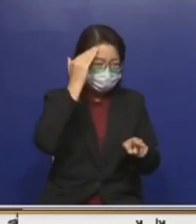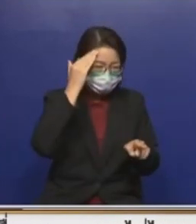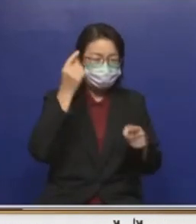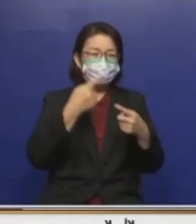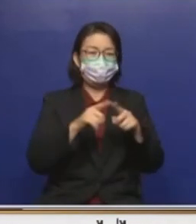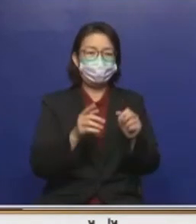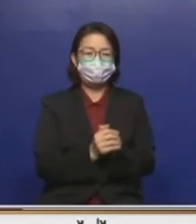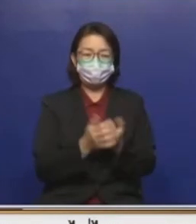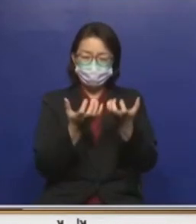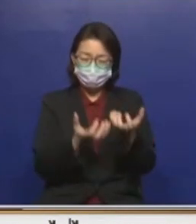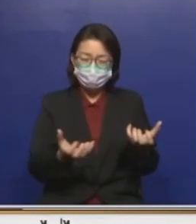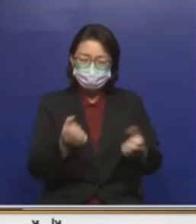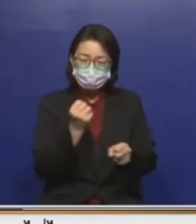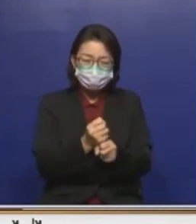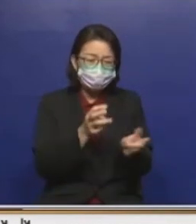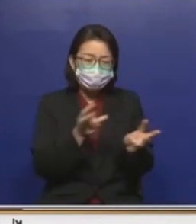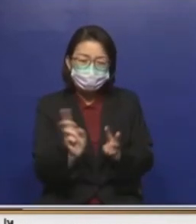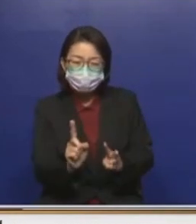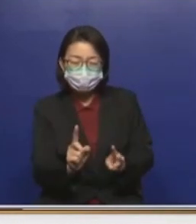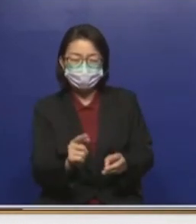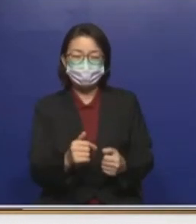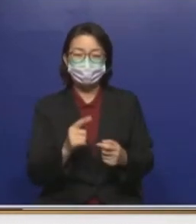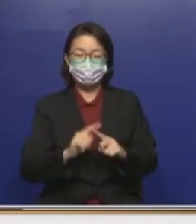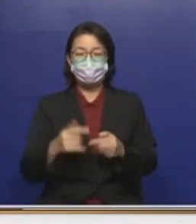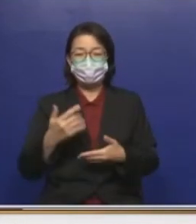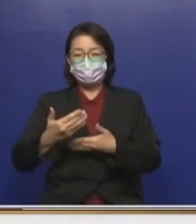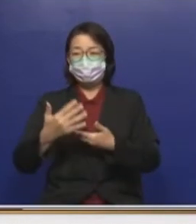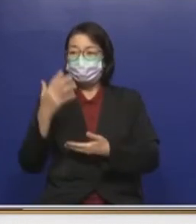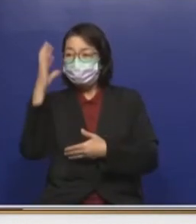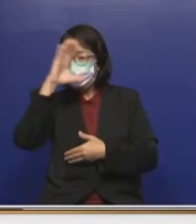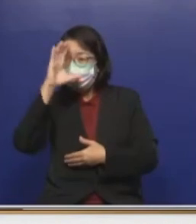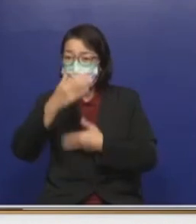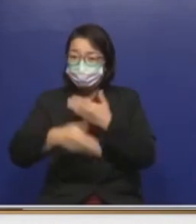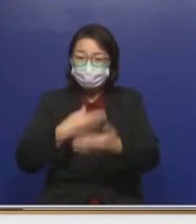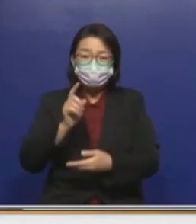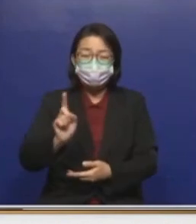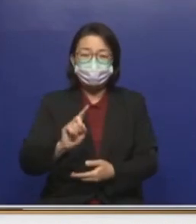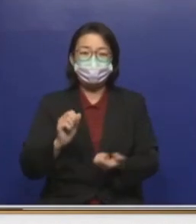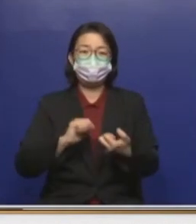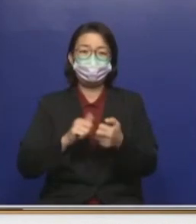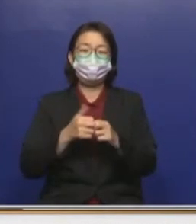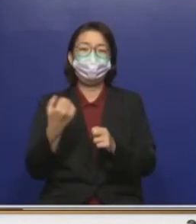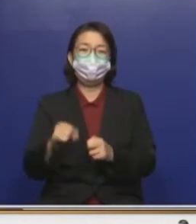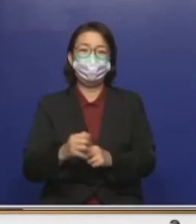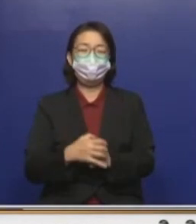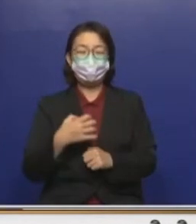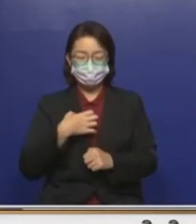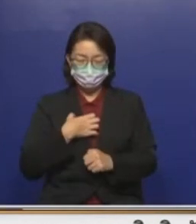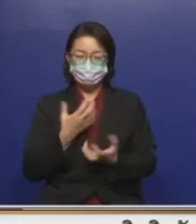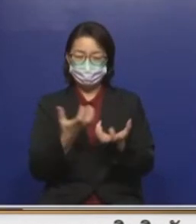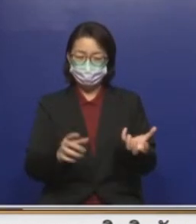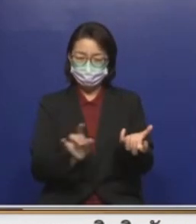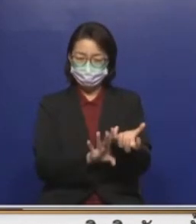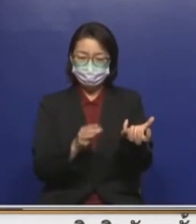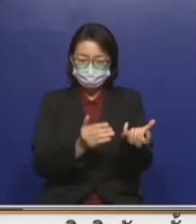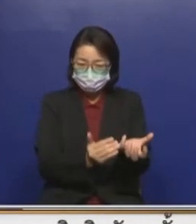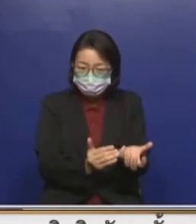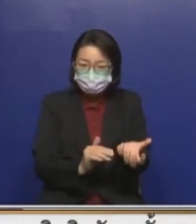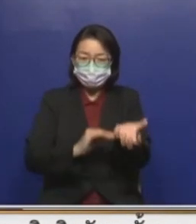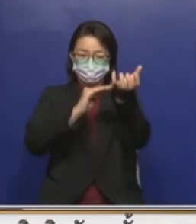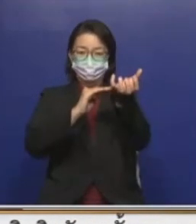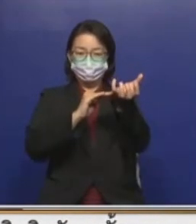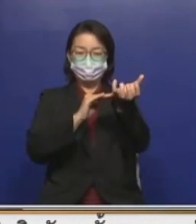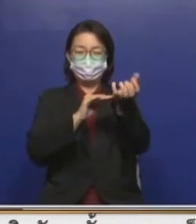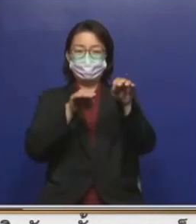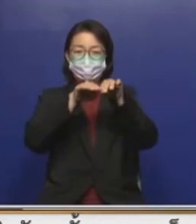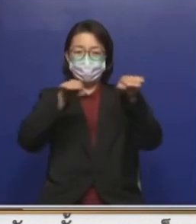ม่ใช่เรื่องการขาดทักษะในด้านการตลาดค่ะแต่ OTOP ส่วนใหญ่ต้องการยกระดับคุณภาพมาตรฐานของสินค้